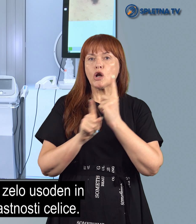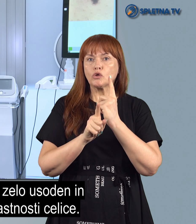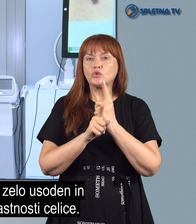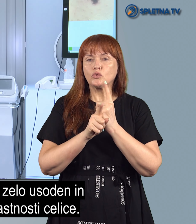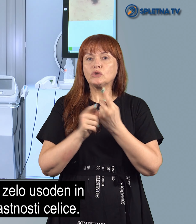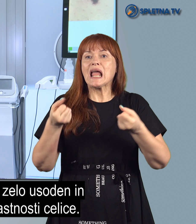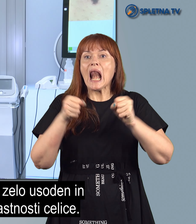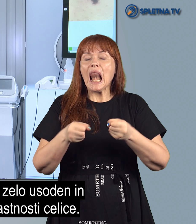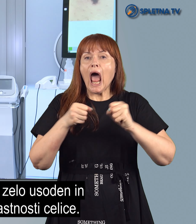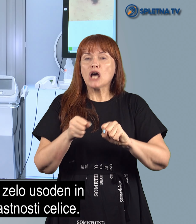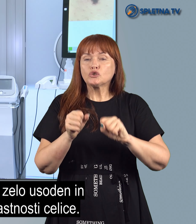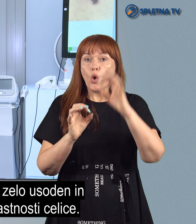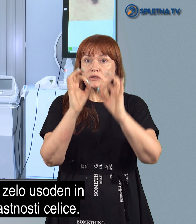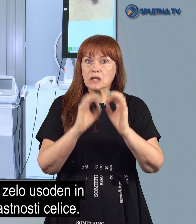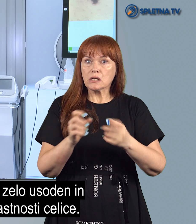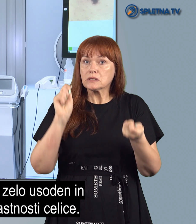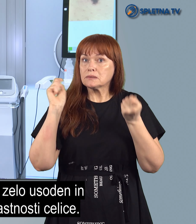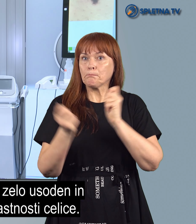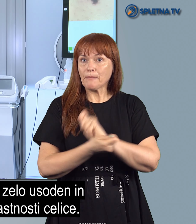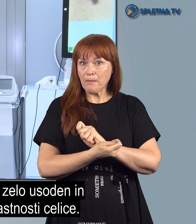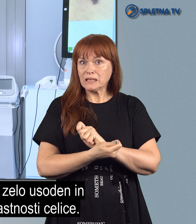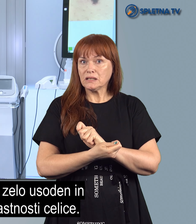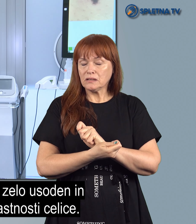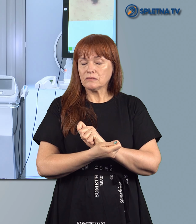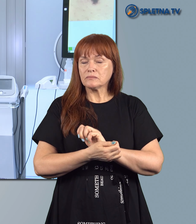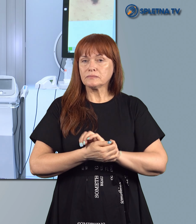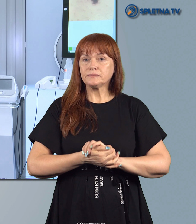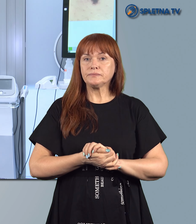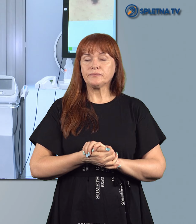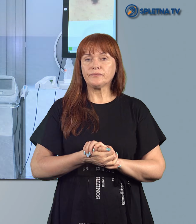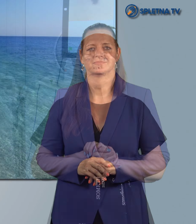lahko lastnosti celice spremeni.